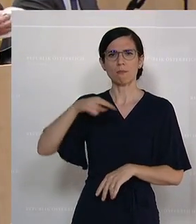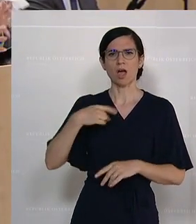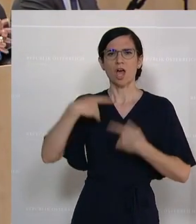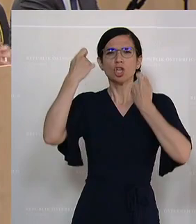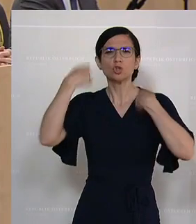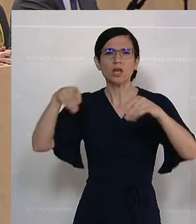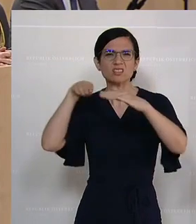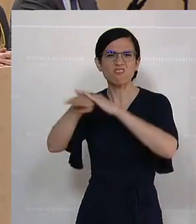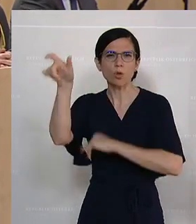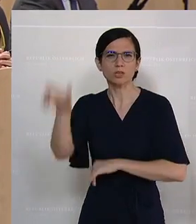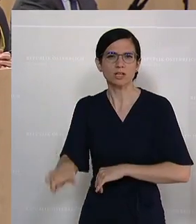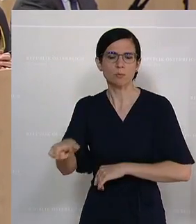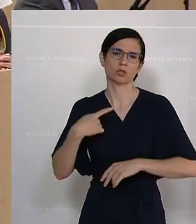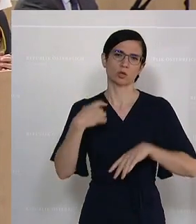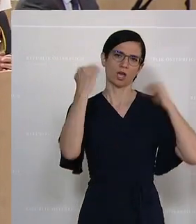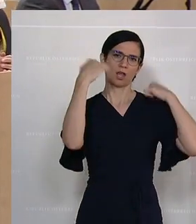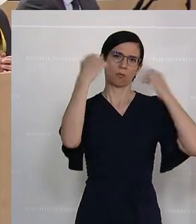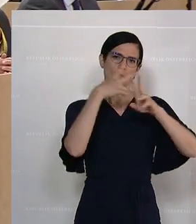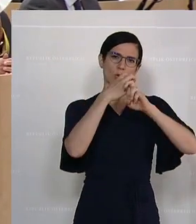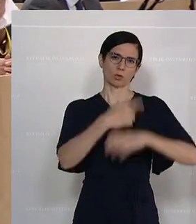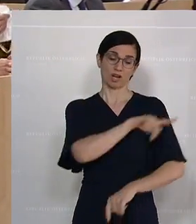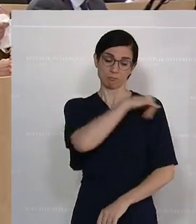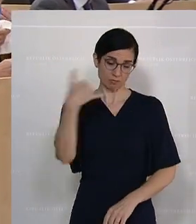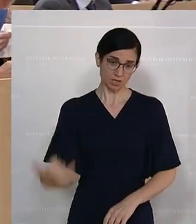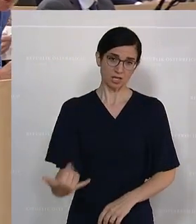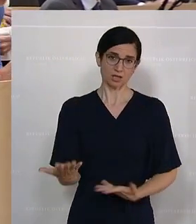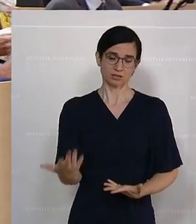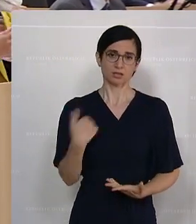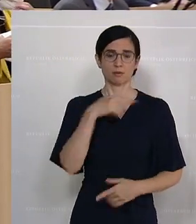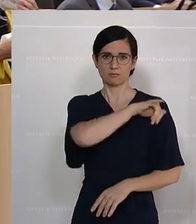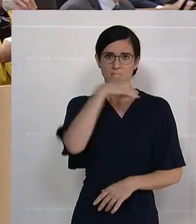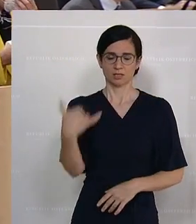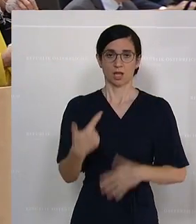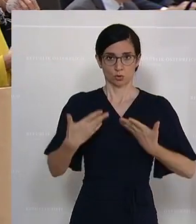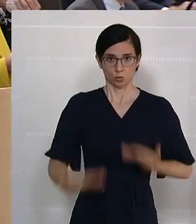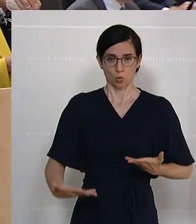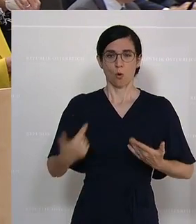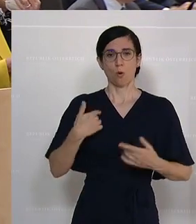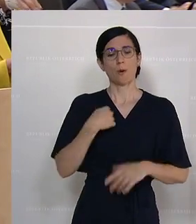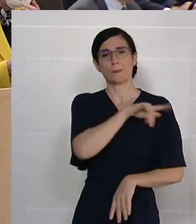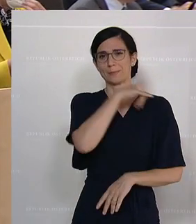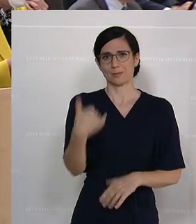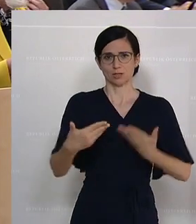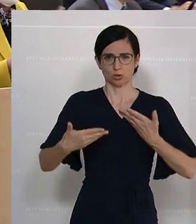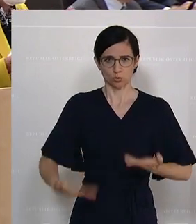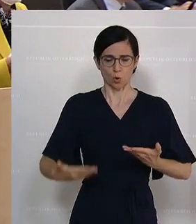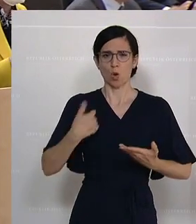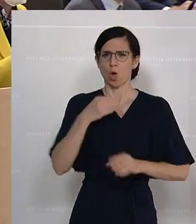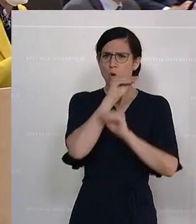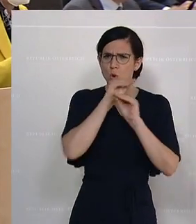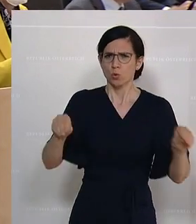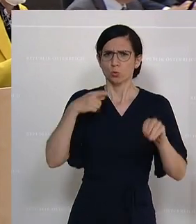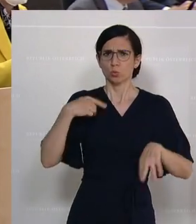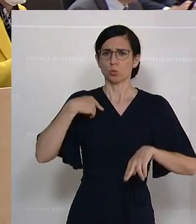bisher meine sehr geehrten damen und herren bisher war es so bisher war es so dass er nur vor